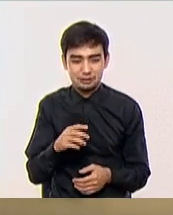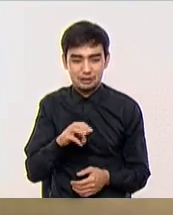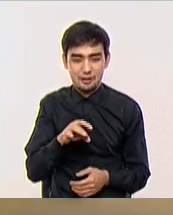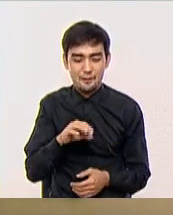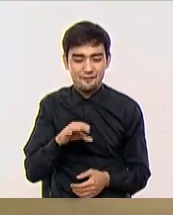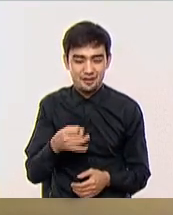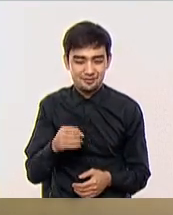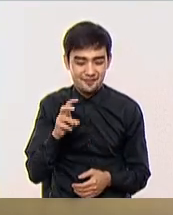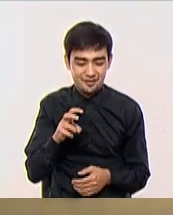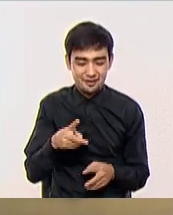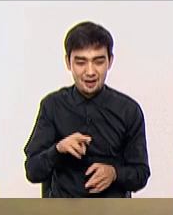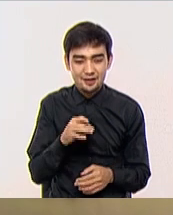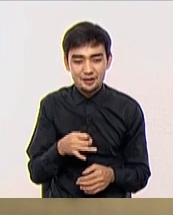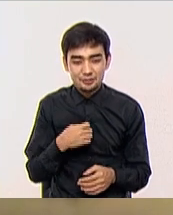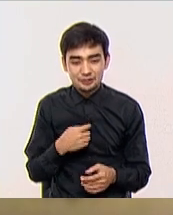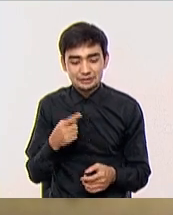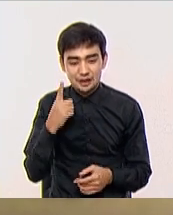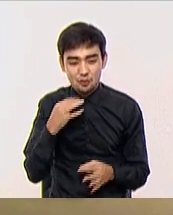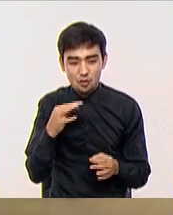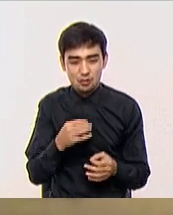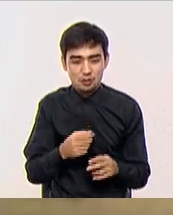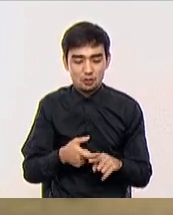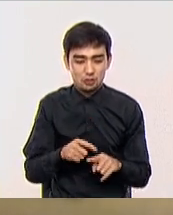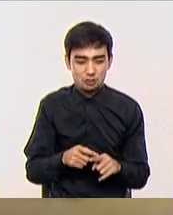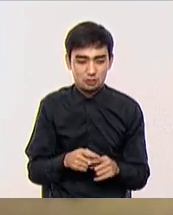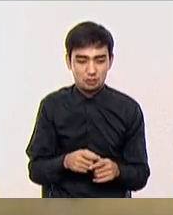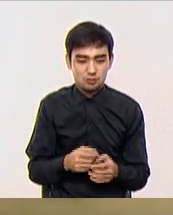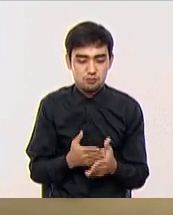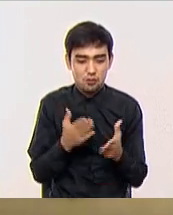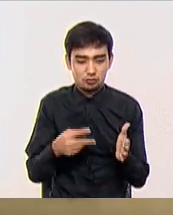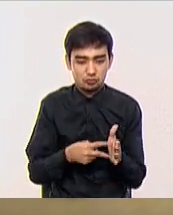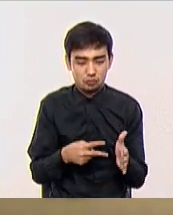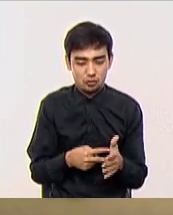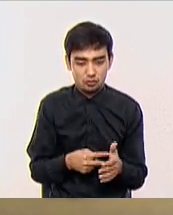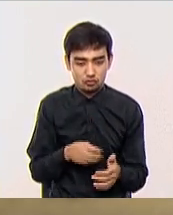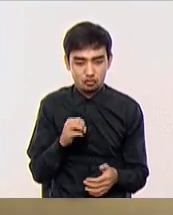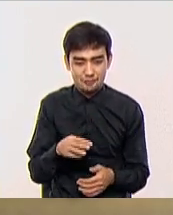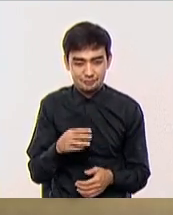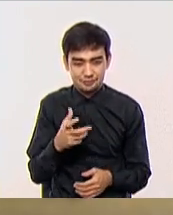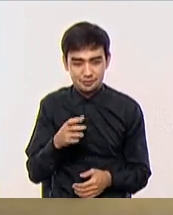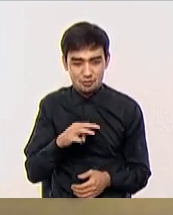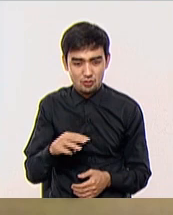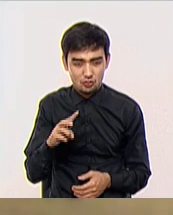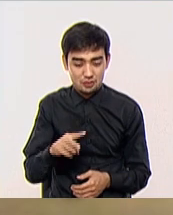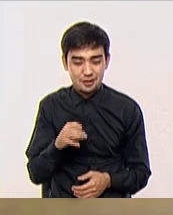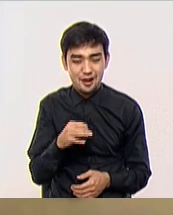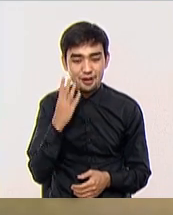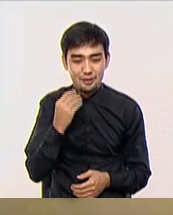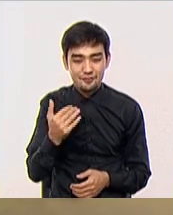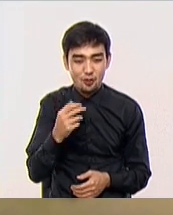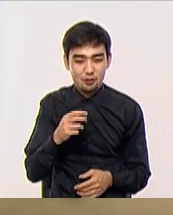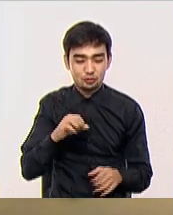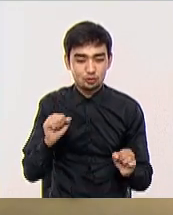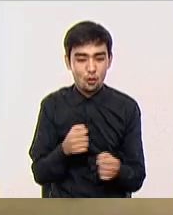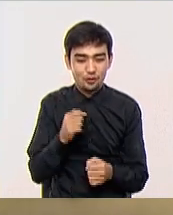трамваю. Мы знаем аналоги, которые гораздо больше стоят, но алматинский скоростной